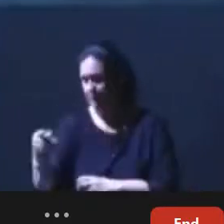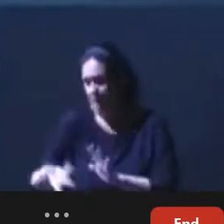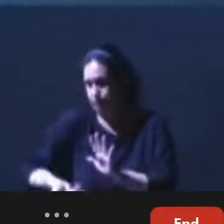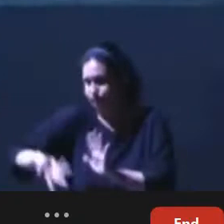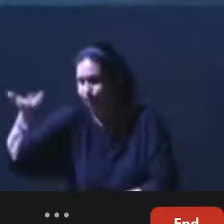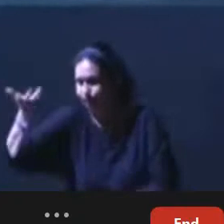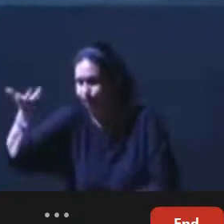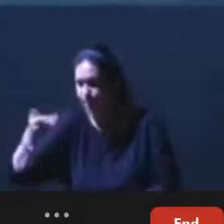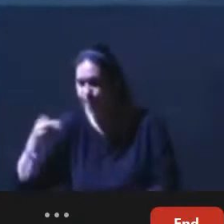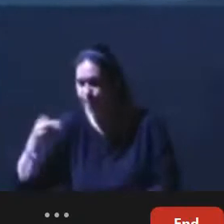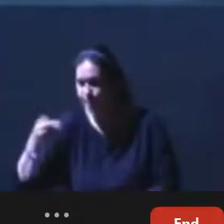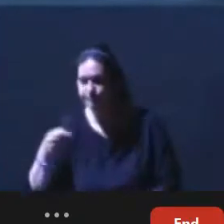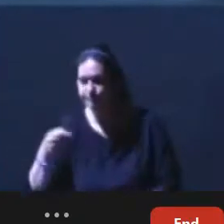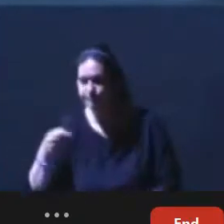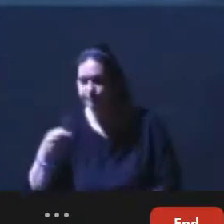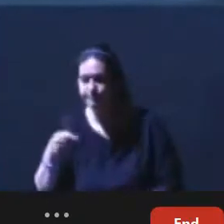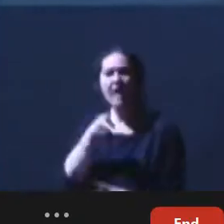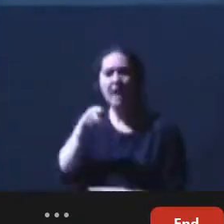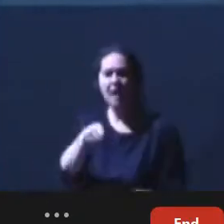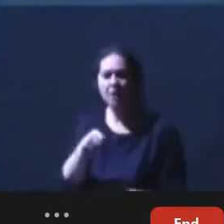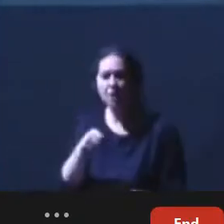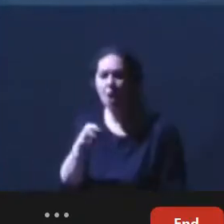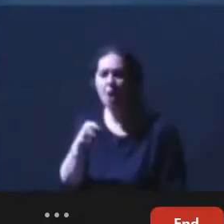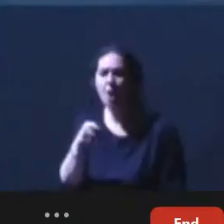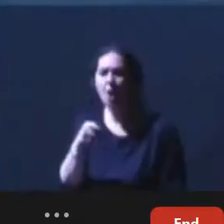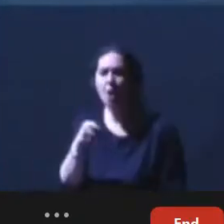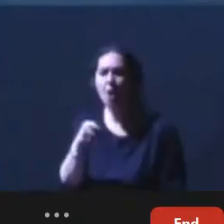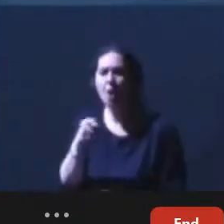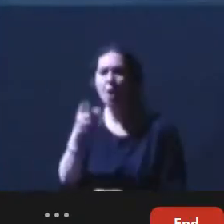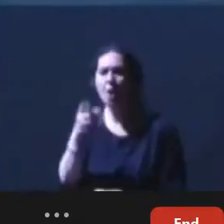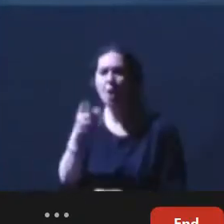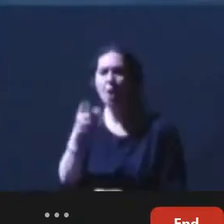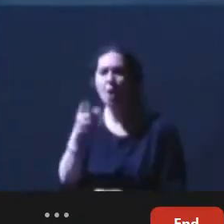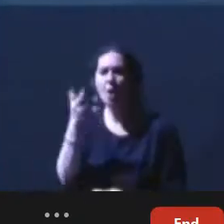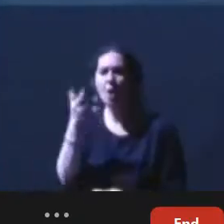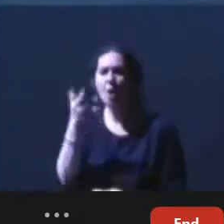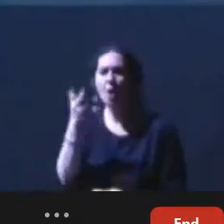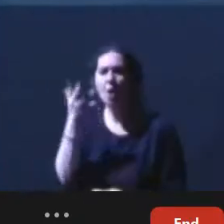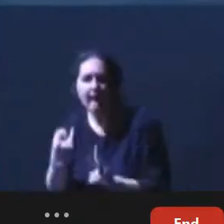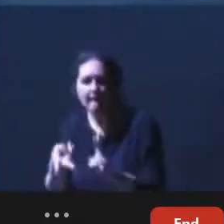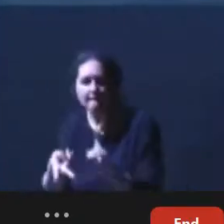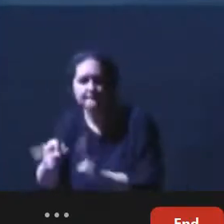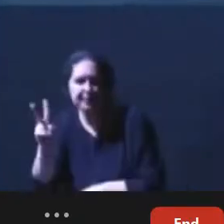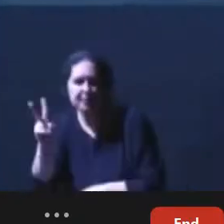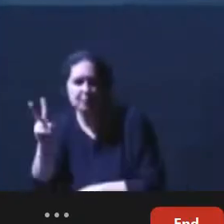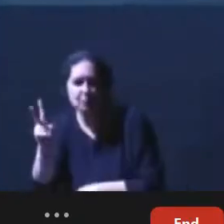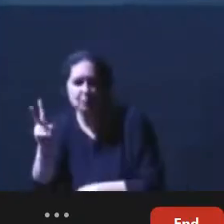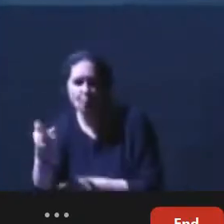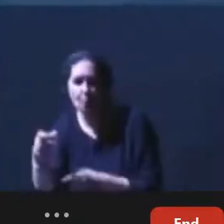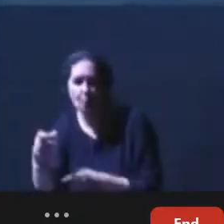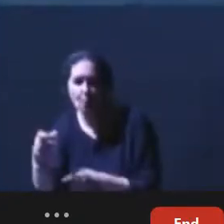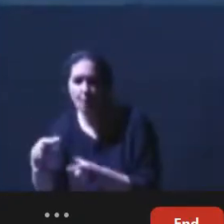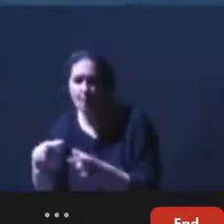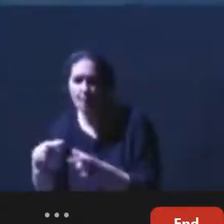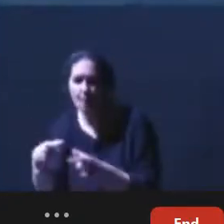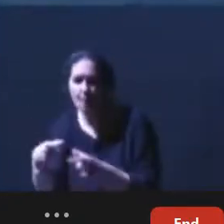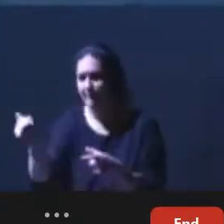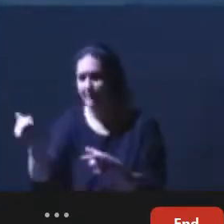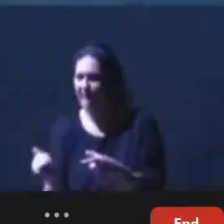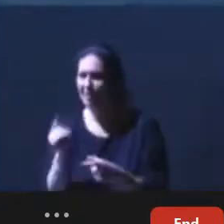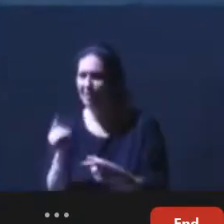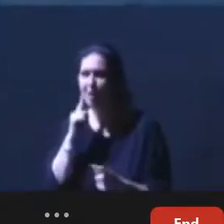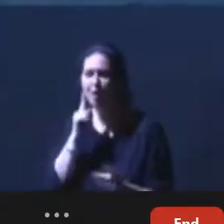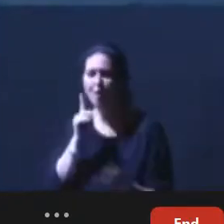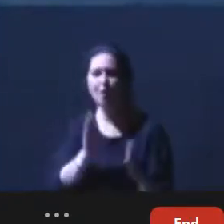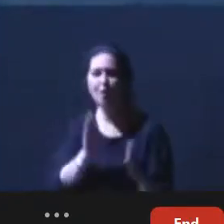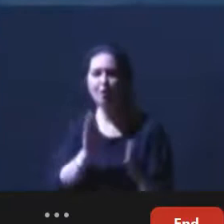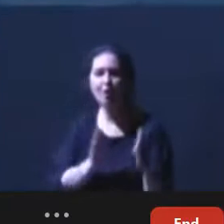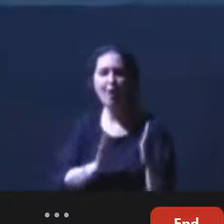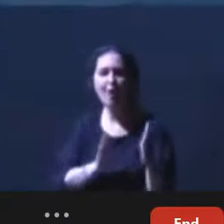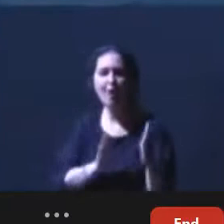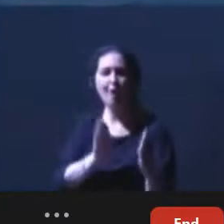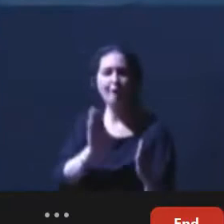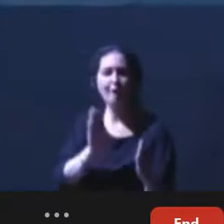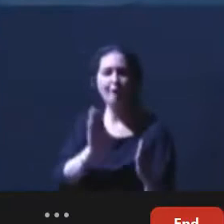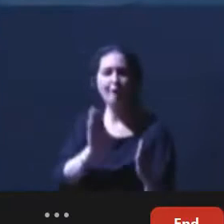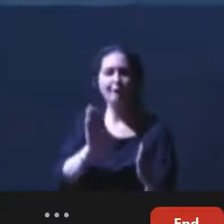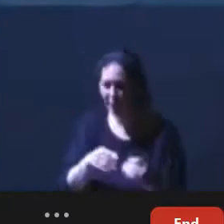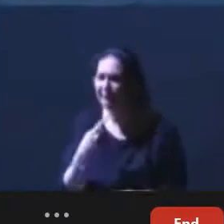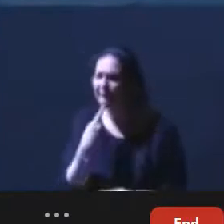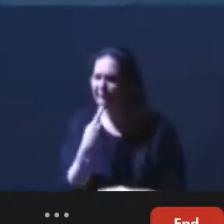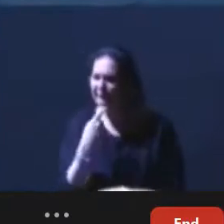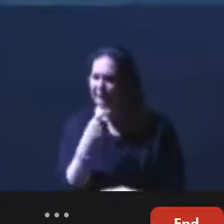lại, tức là thể nhân thì phải trả thấp hơn pháp nhân. Thế thì nó sẽ có những cái mức hỗ trợ dành